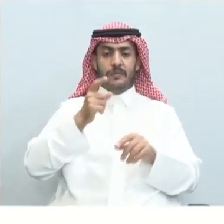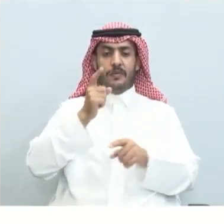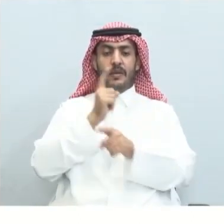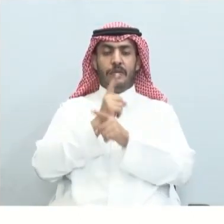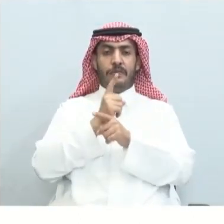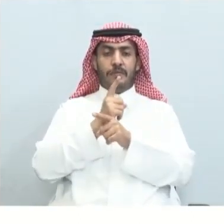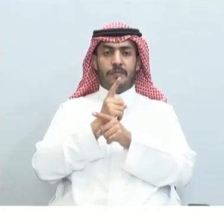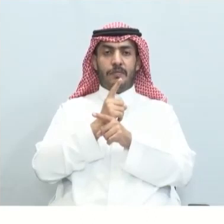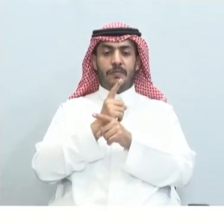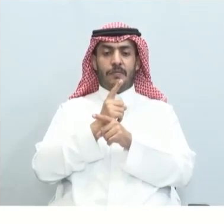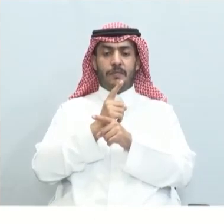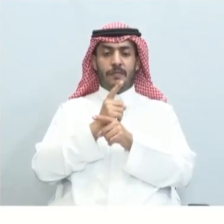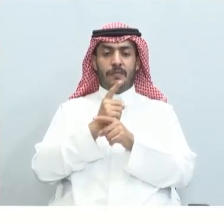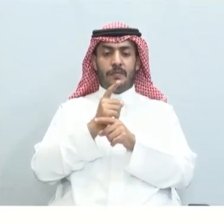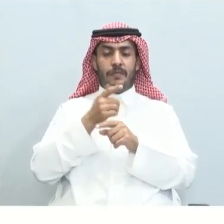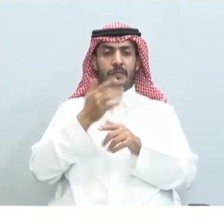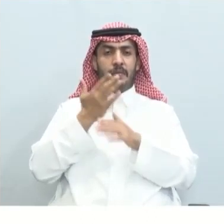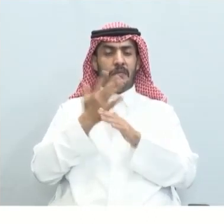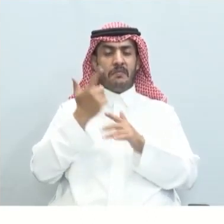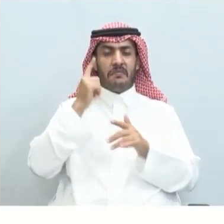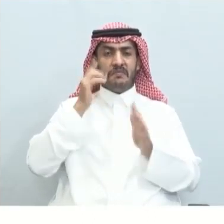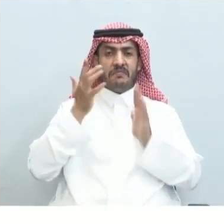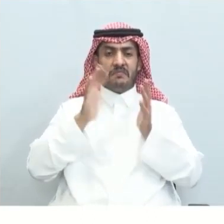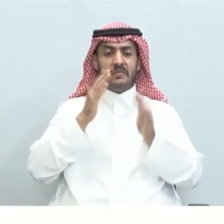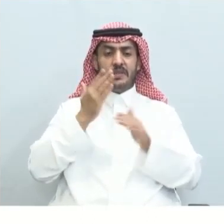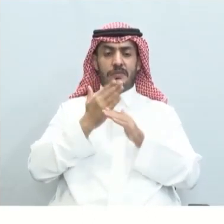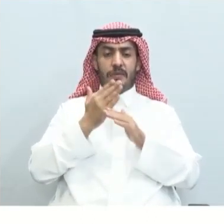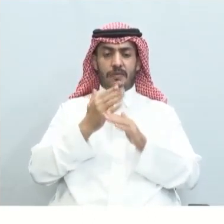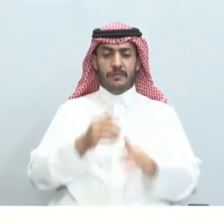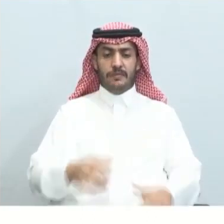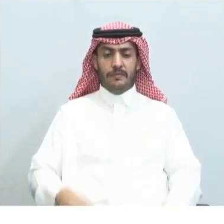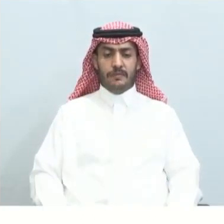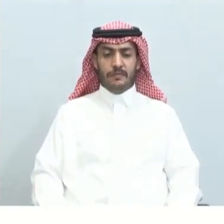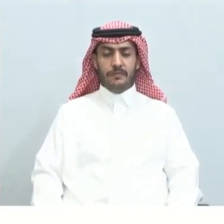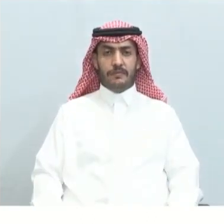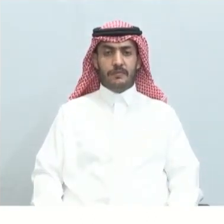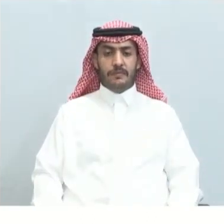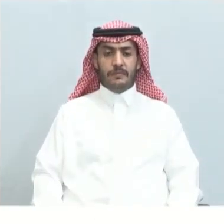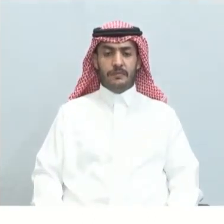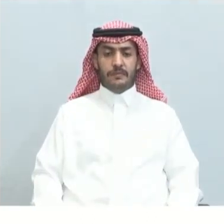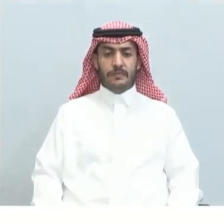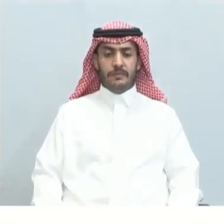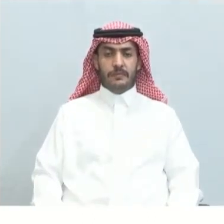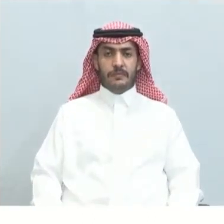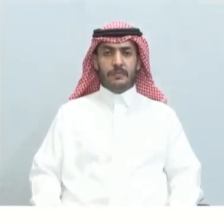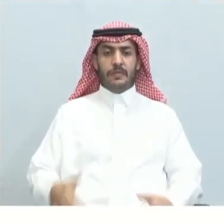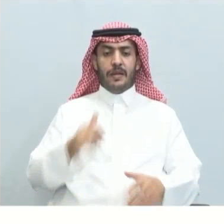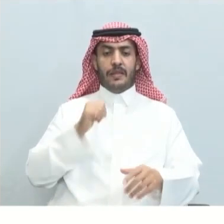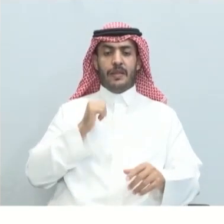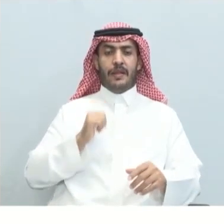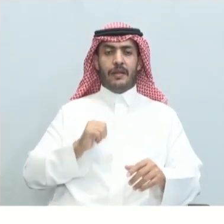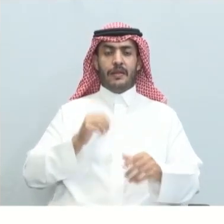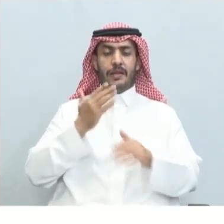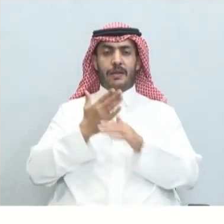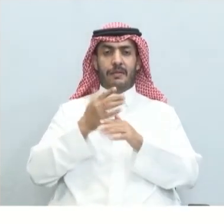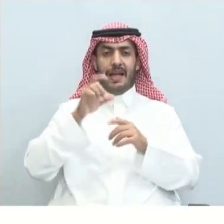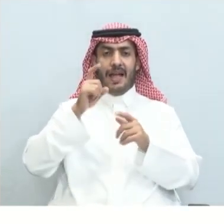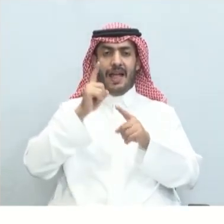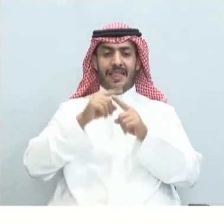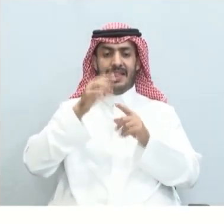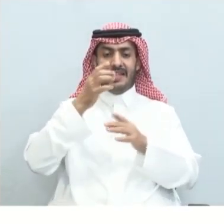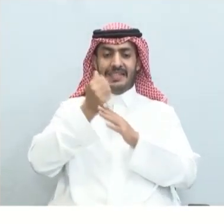المعلم ذكر لهم لماذا توقعت ذلك فاجاب الطالب لان